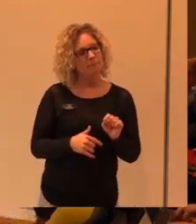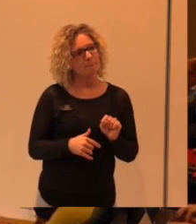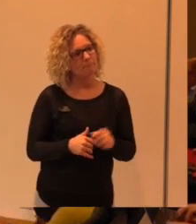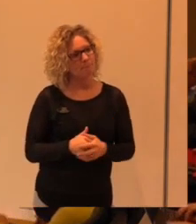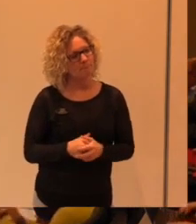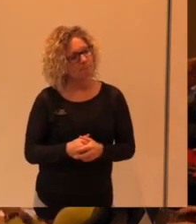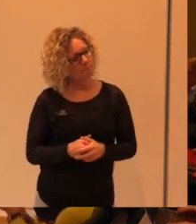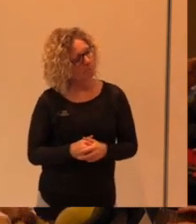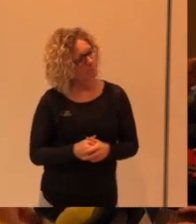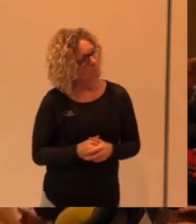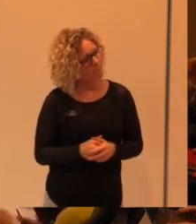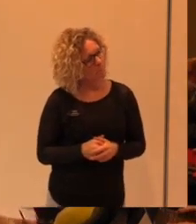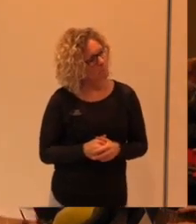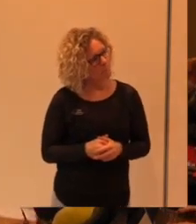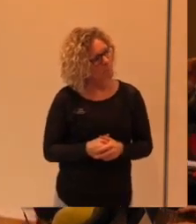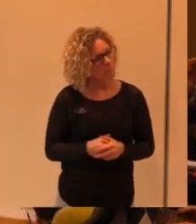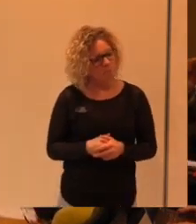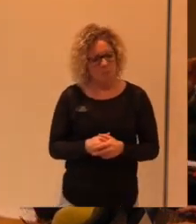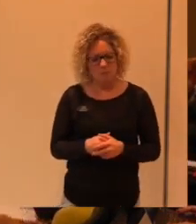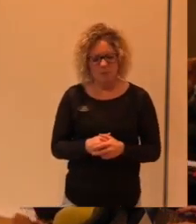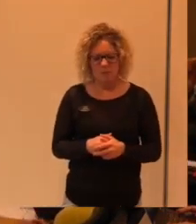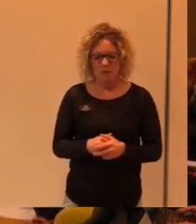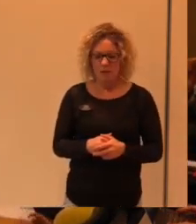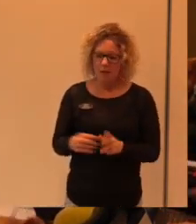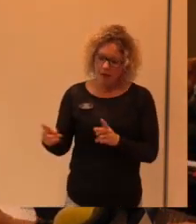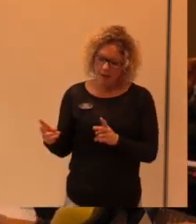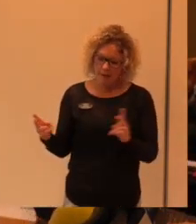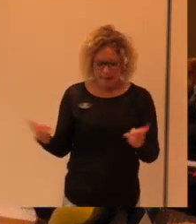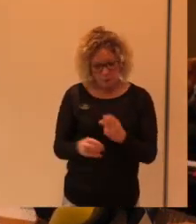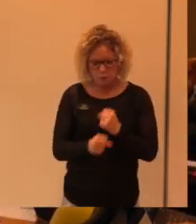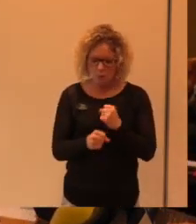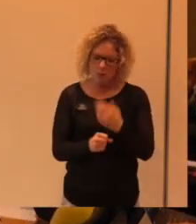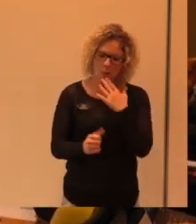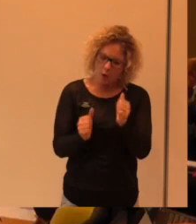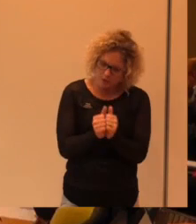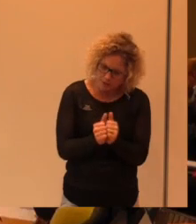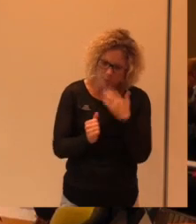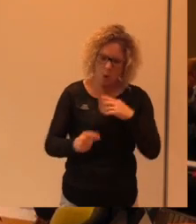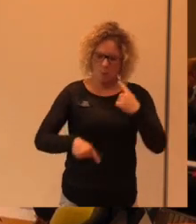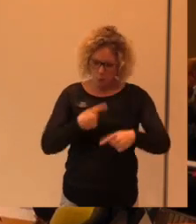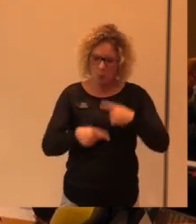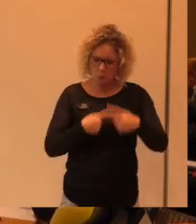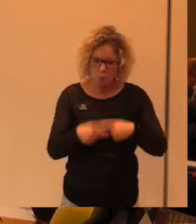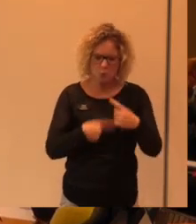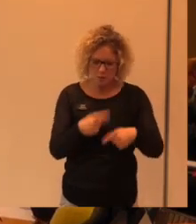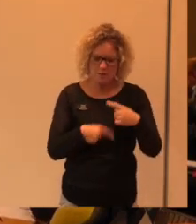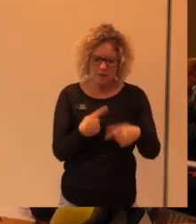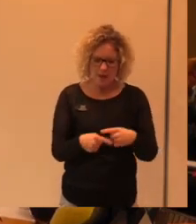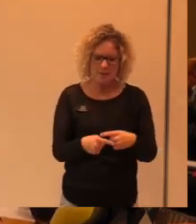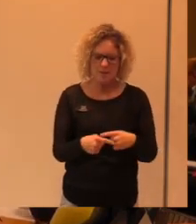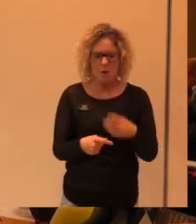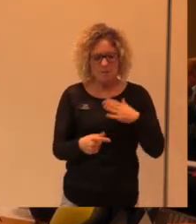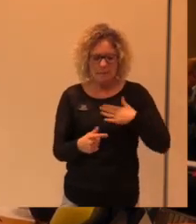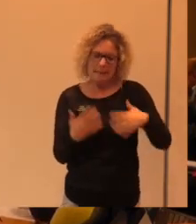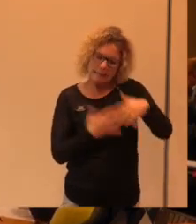Då, för att vi ska kunna göra det här på ett bra sätt, för att vi ska kunna arbeta med det här i en arbetsprocess, att man kan